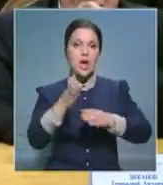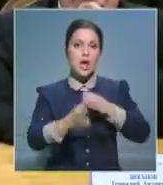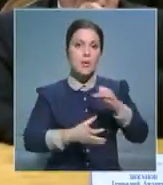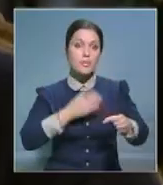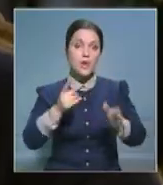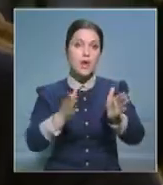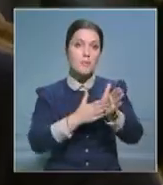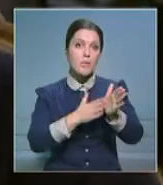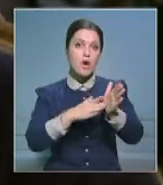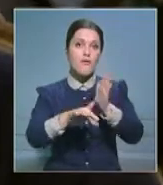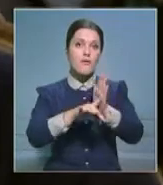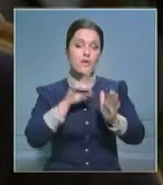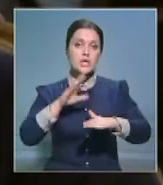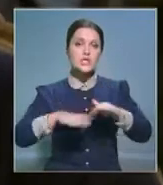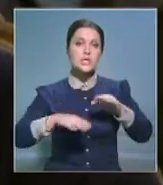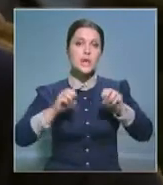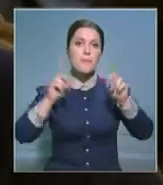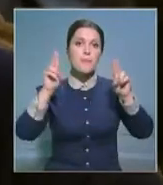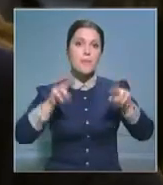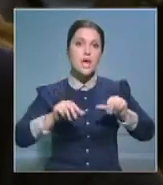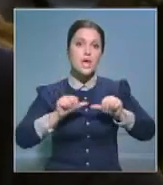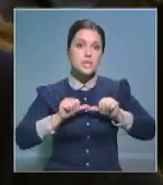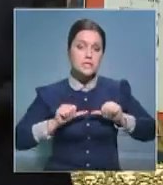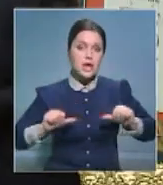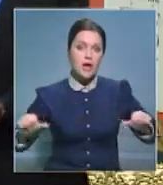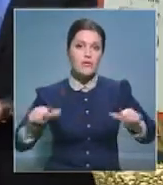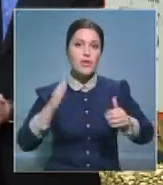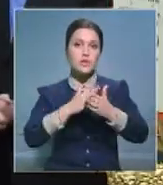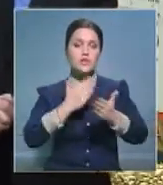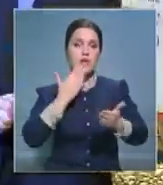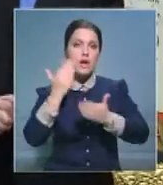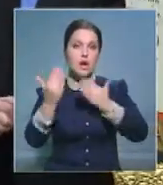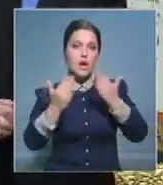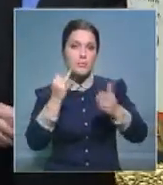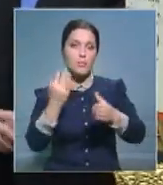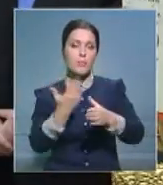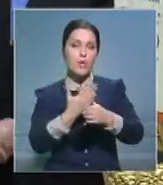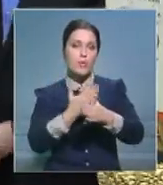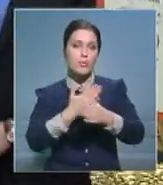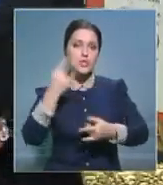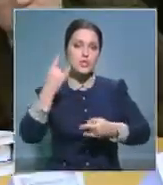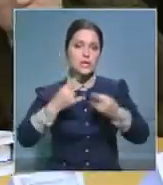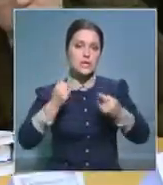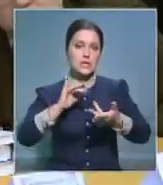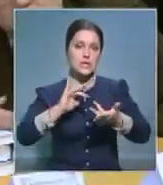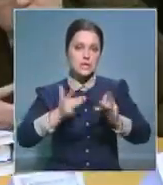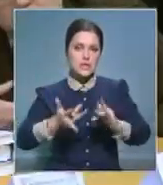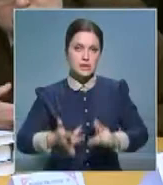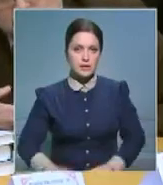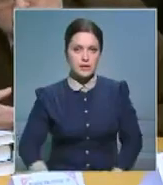лауреатов выбирает экспертный совет с учетом соцопроса с помощью СМИ и интернета.